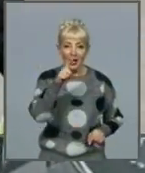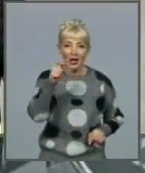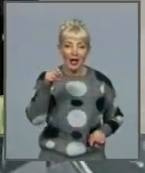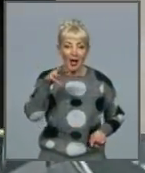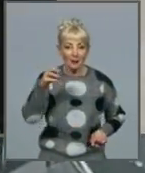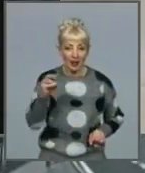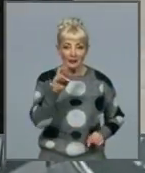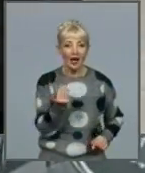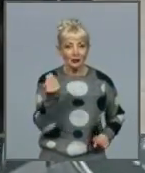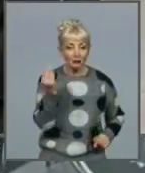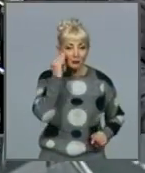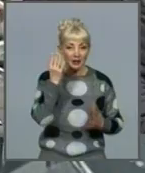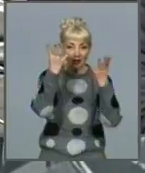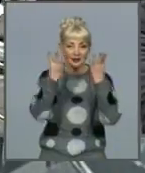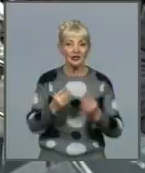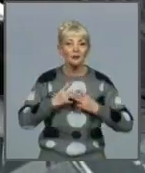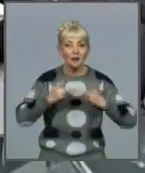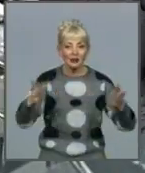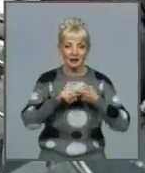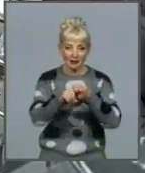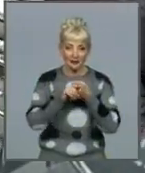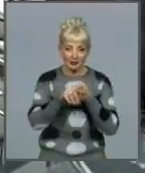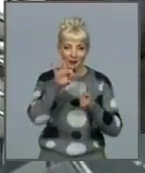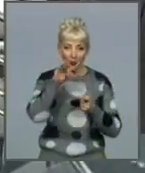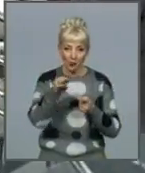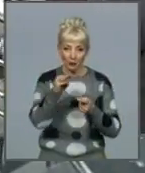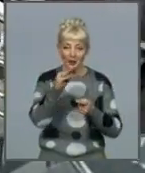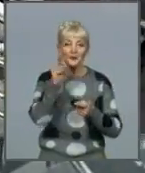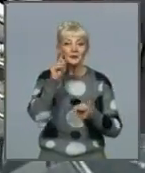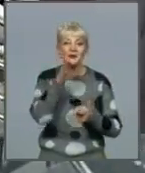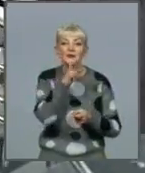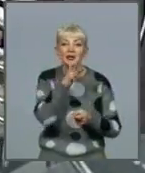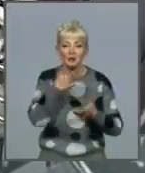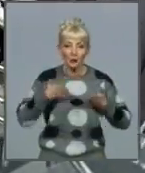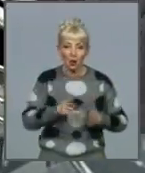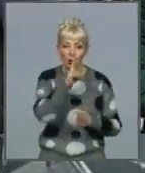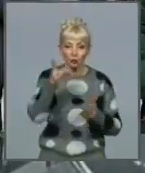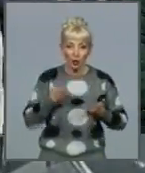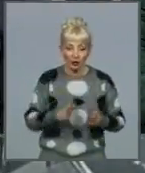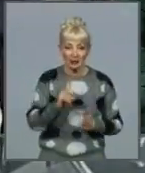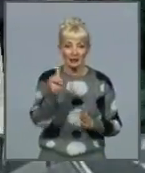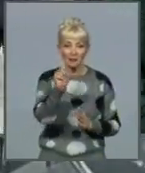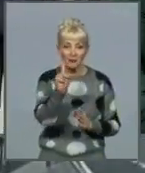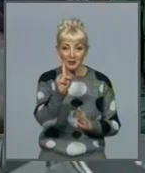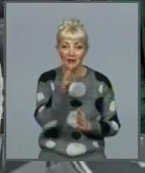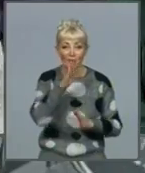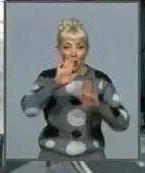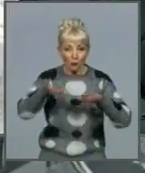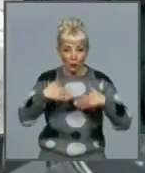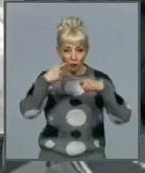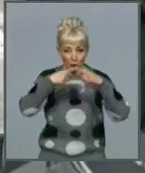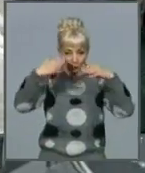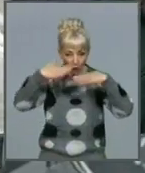день святкування залежить саме від години народження. Ті, хто народився в перші години після півночі, можуть відзначати день